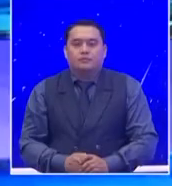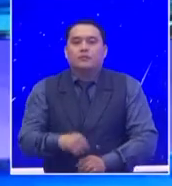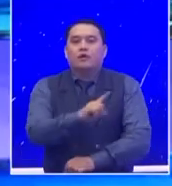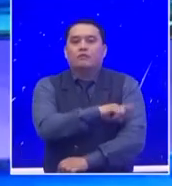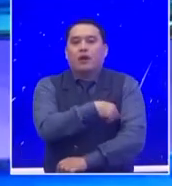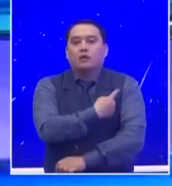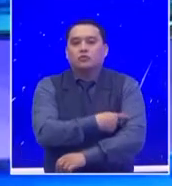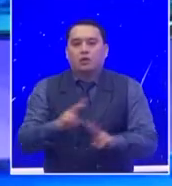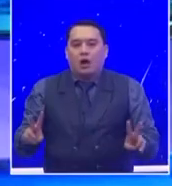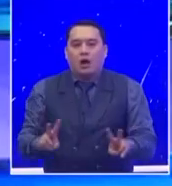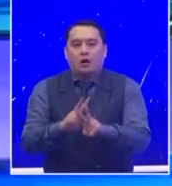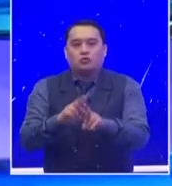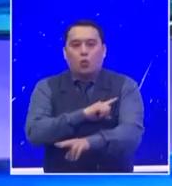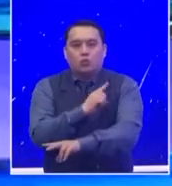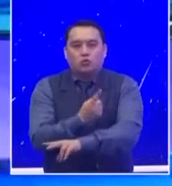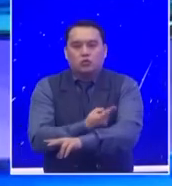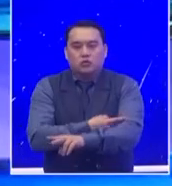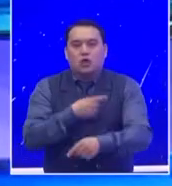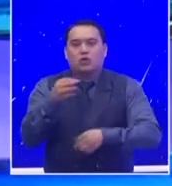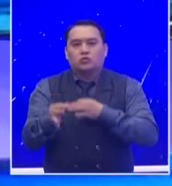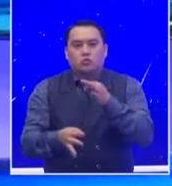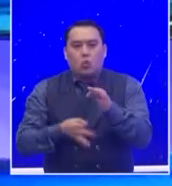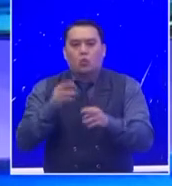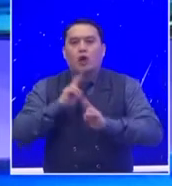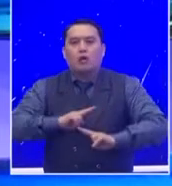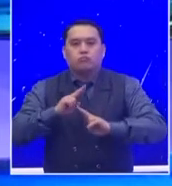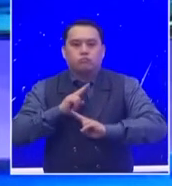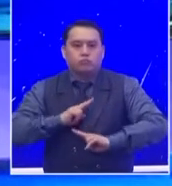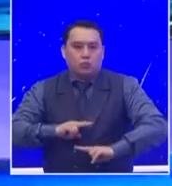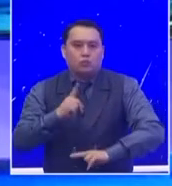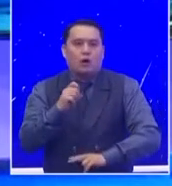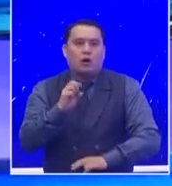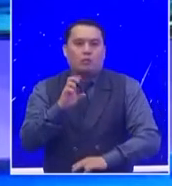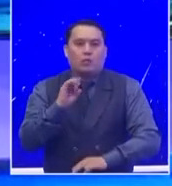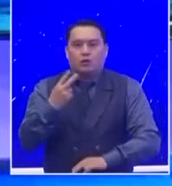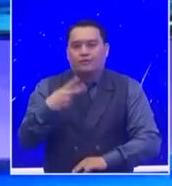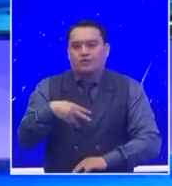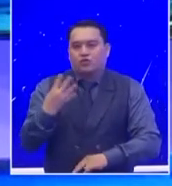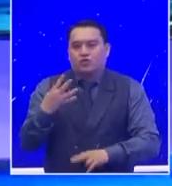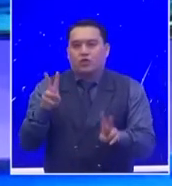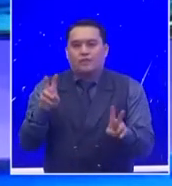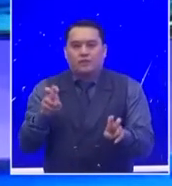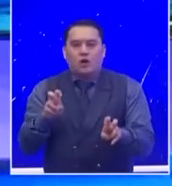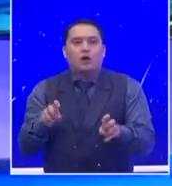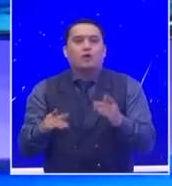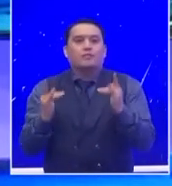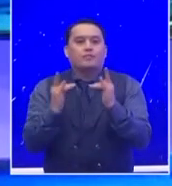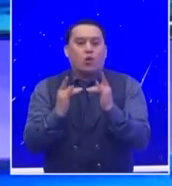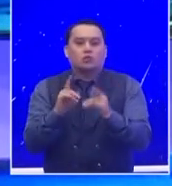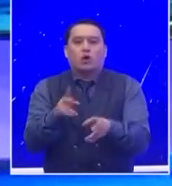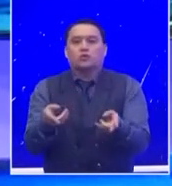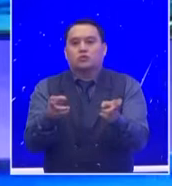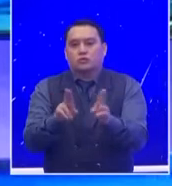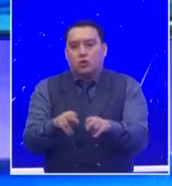Столичные врачи работают в усиленном режиме, передает корреспондент Хабар-24. В городском многопрофильном центре остаются